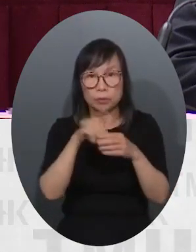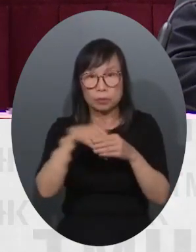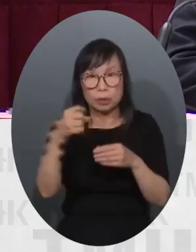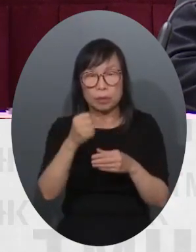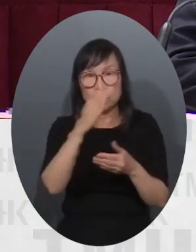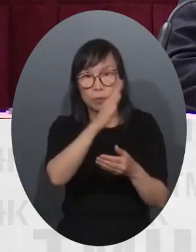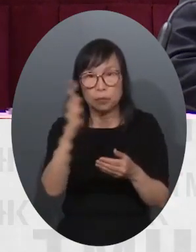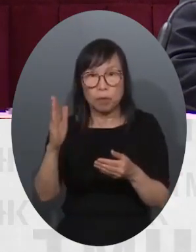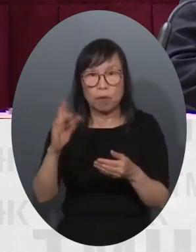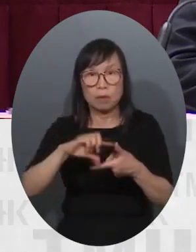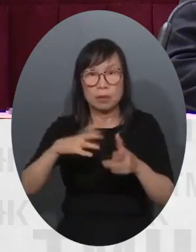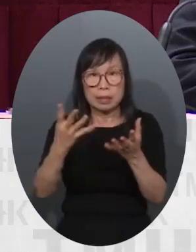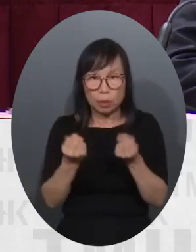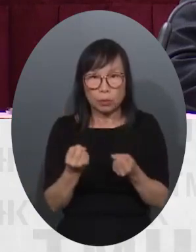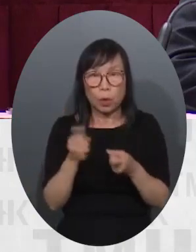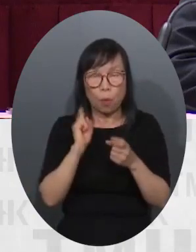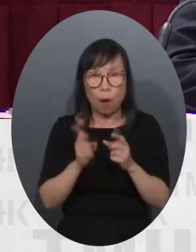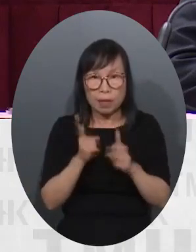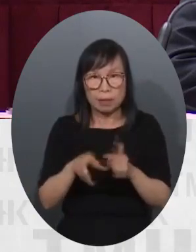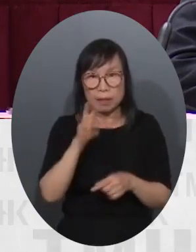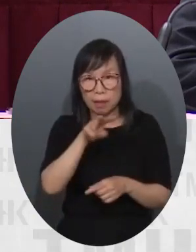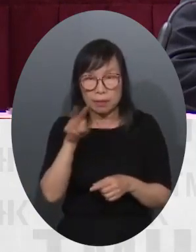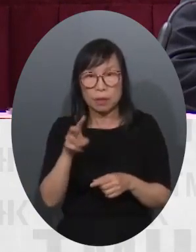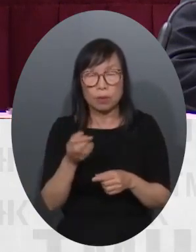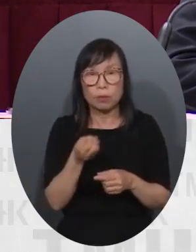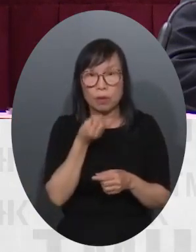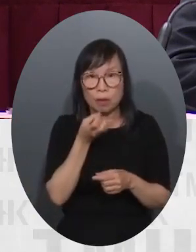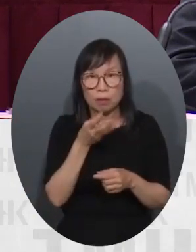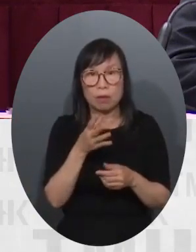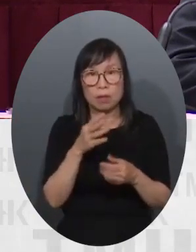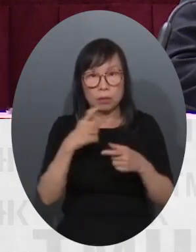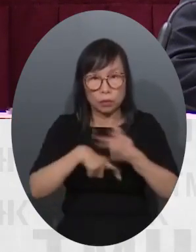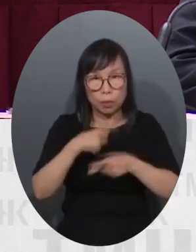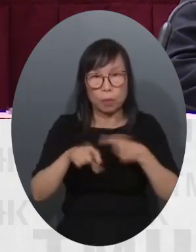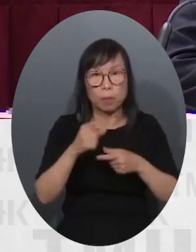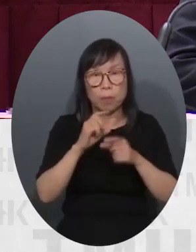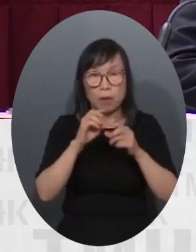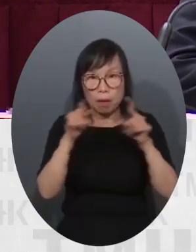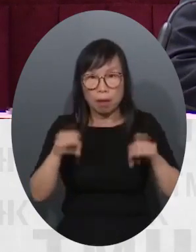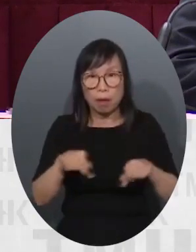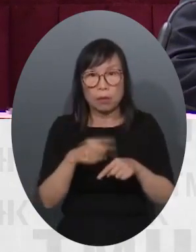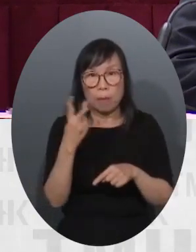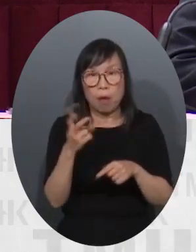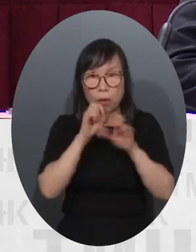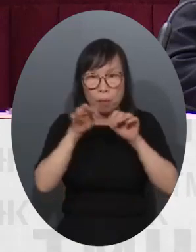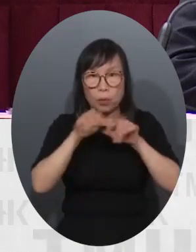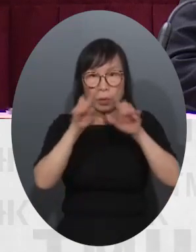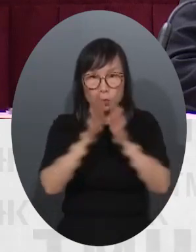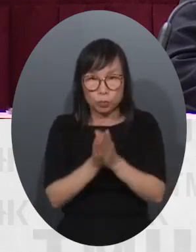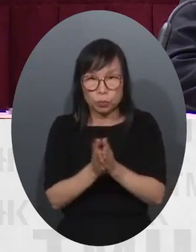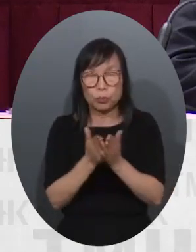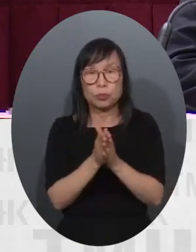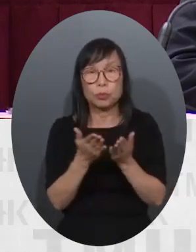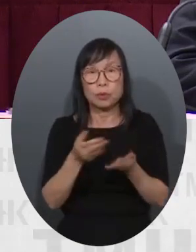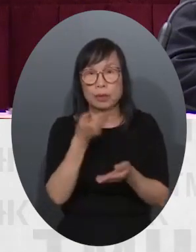的方式收到或者看到所提及的財務報表及兩份報告書。在得到